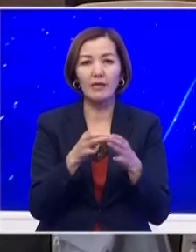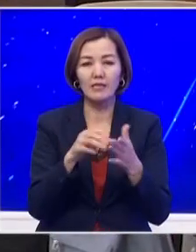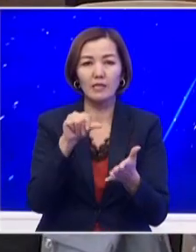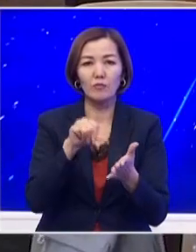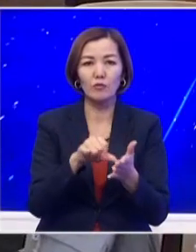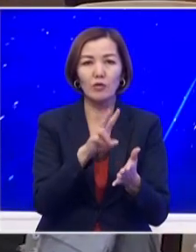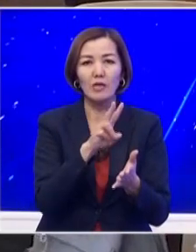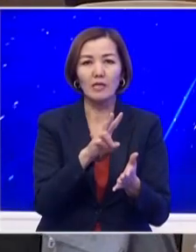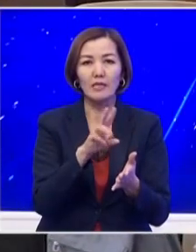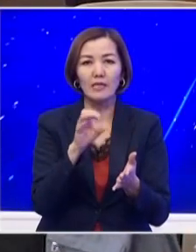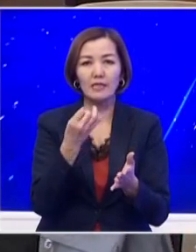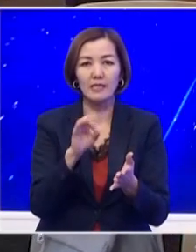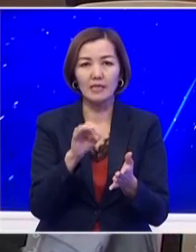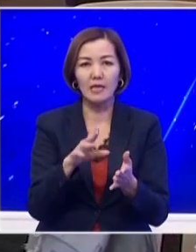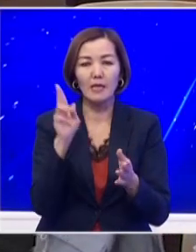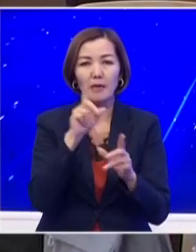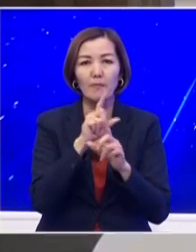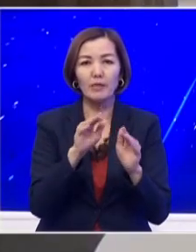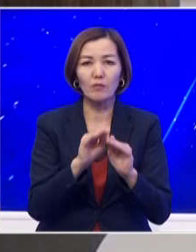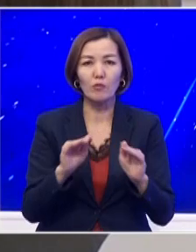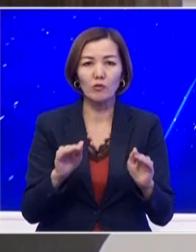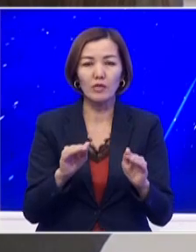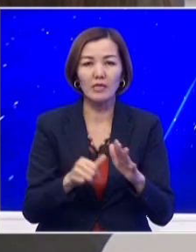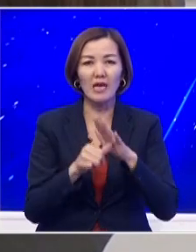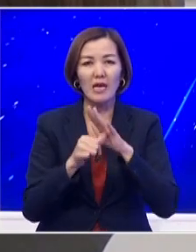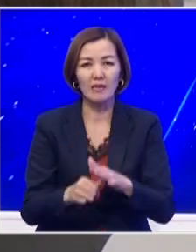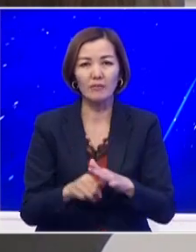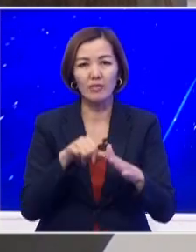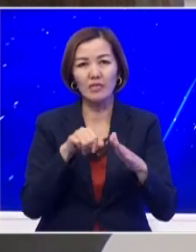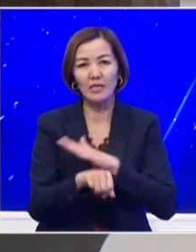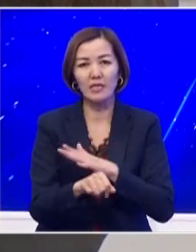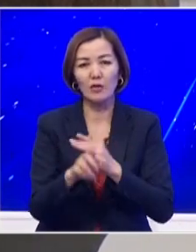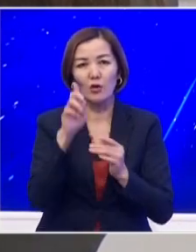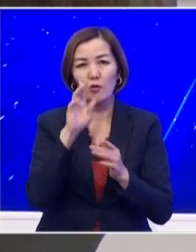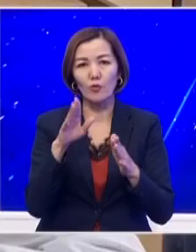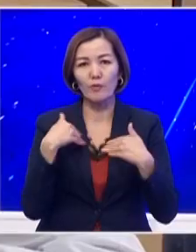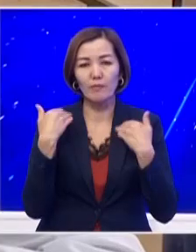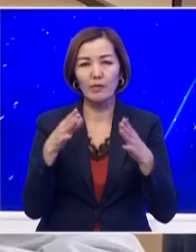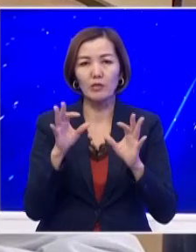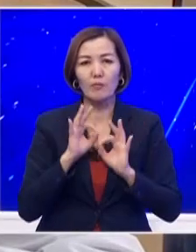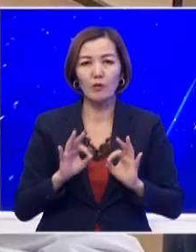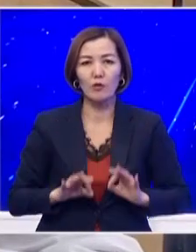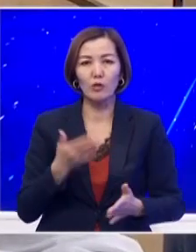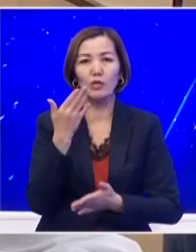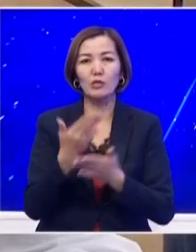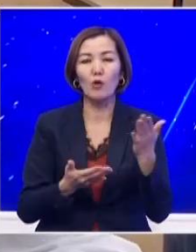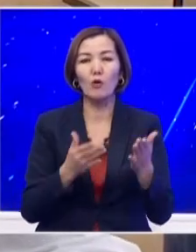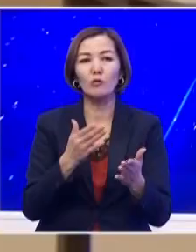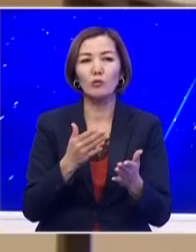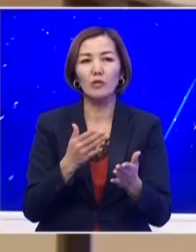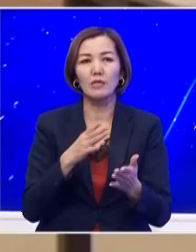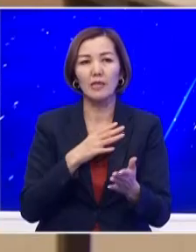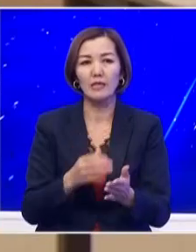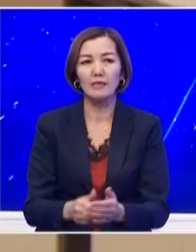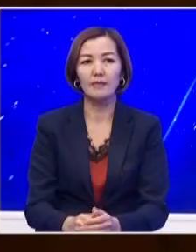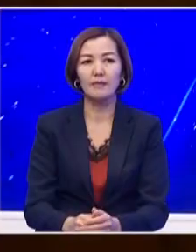мүшесі Нартай Сәрсенғалиев мектеп оқушылары арасындағы әлімжеттік мәселесін көтеріп, үкімет басшысы мен прокуратураға сауал